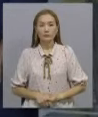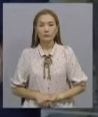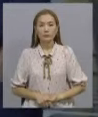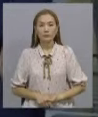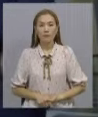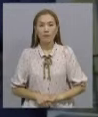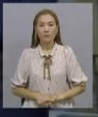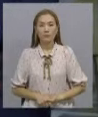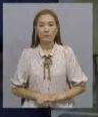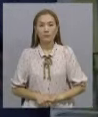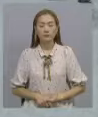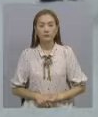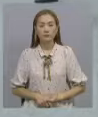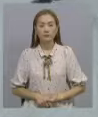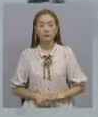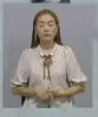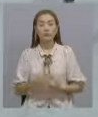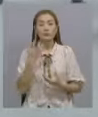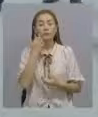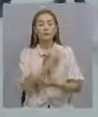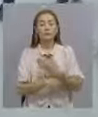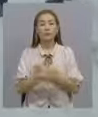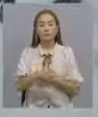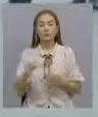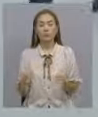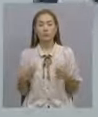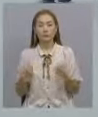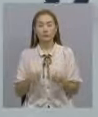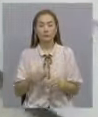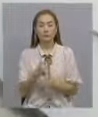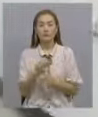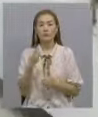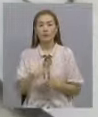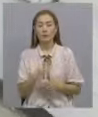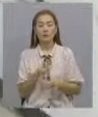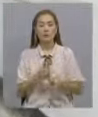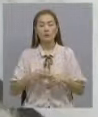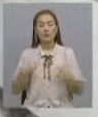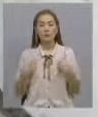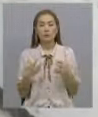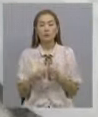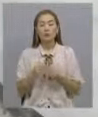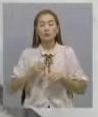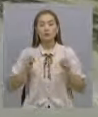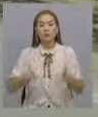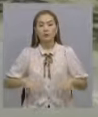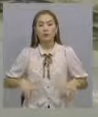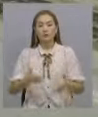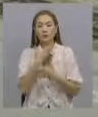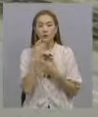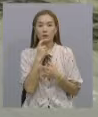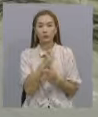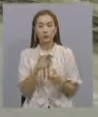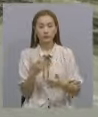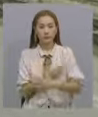Хорошо, давайте к зарядке. Для людей с ограниченными возможностями здоровья переход на второй путь – это мучение. Отсутствие специальных пандусов очень сложно для